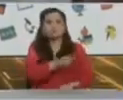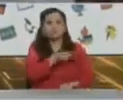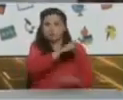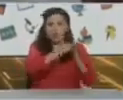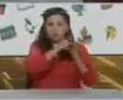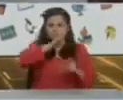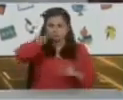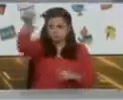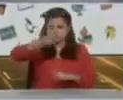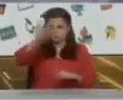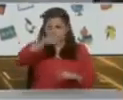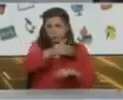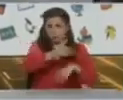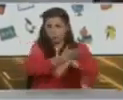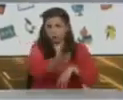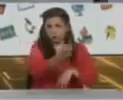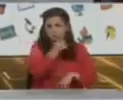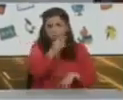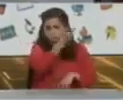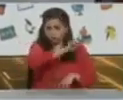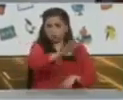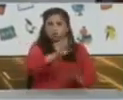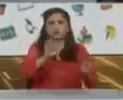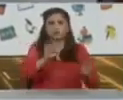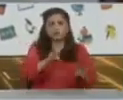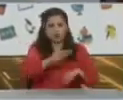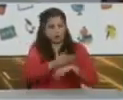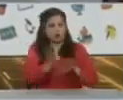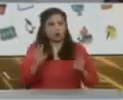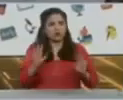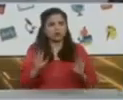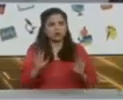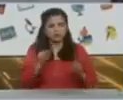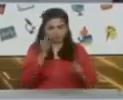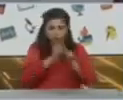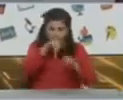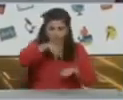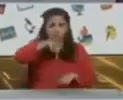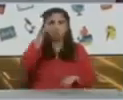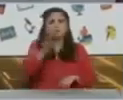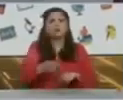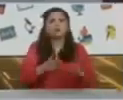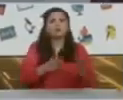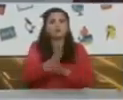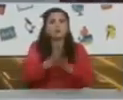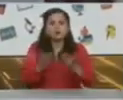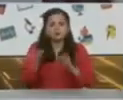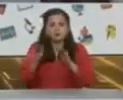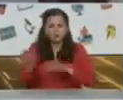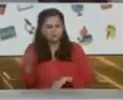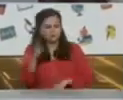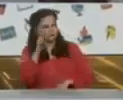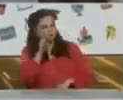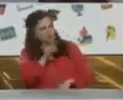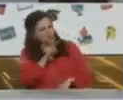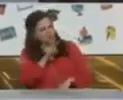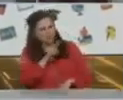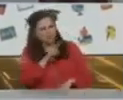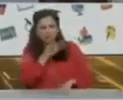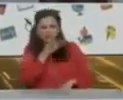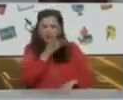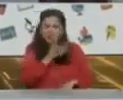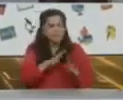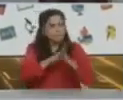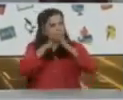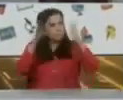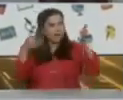के आ जाना, देर से आऊंगा, देर से आऊंगी। यानी आपका बच्चा देख रहा है कि इतना बड़ा